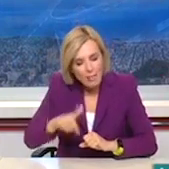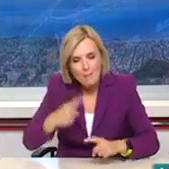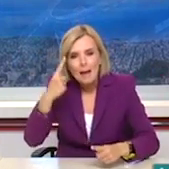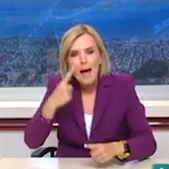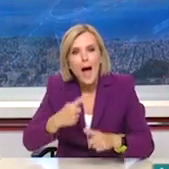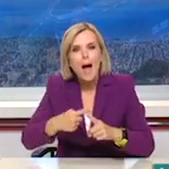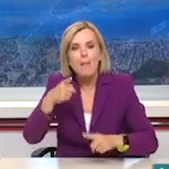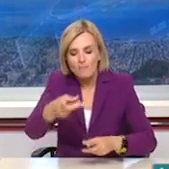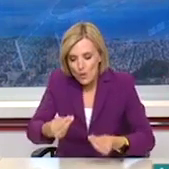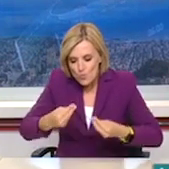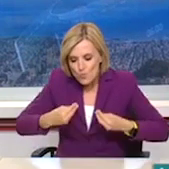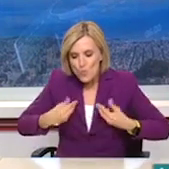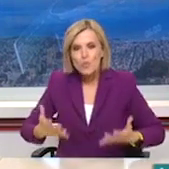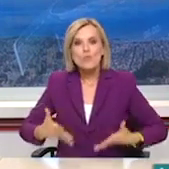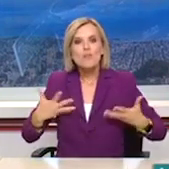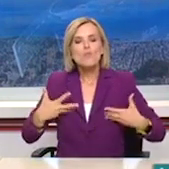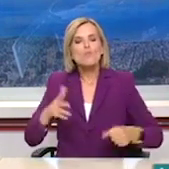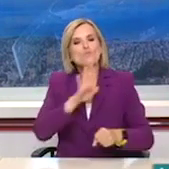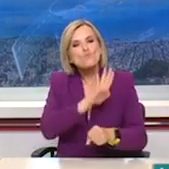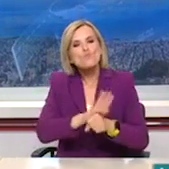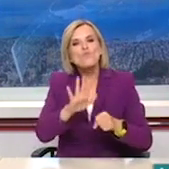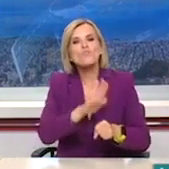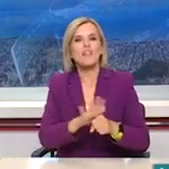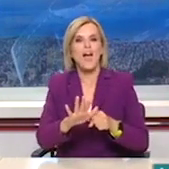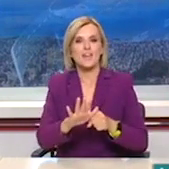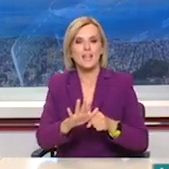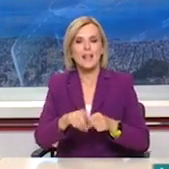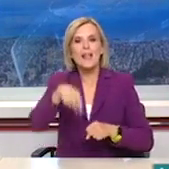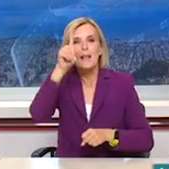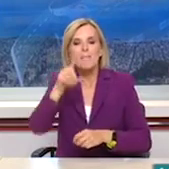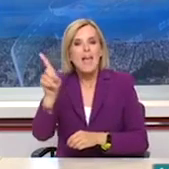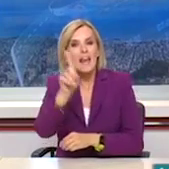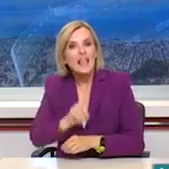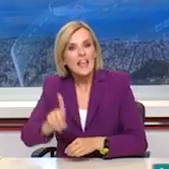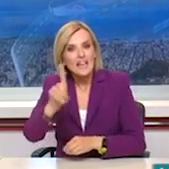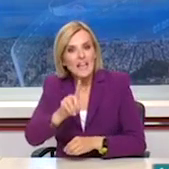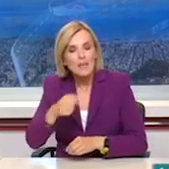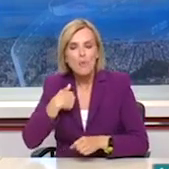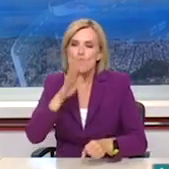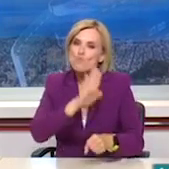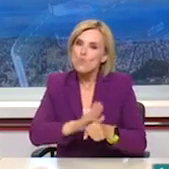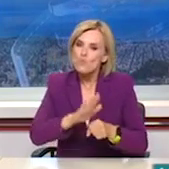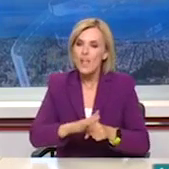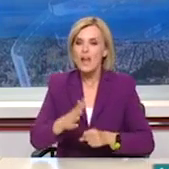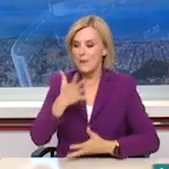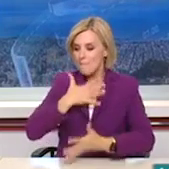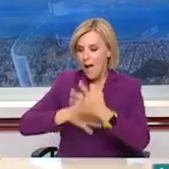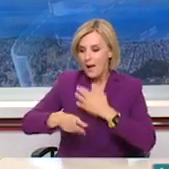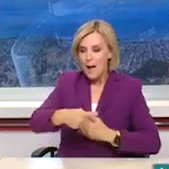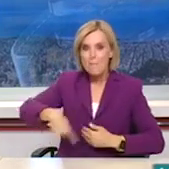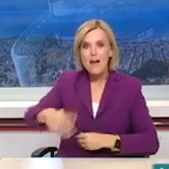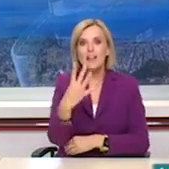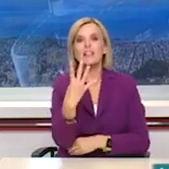καθημερινών. Μου φτάνει που οι εβδομάδες έχουν Κυριακές. Μου φτάνει που με αγαπάνε 4 άνθρωποι.